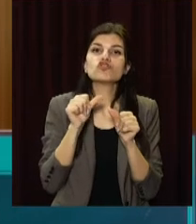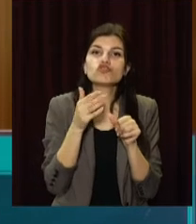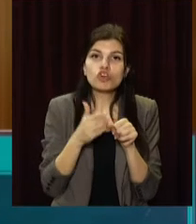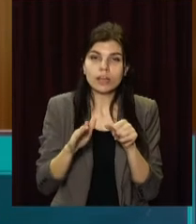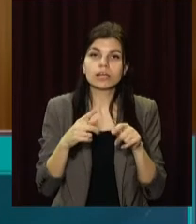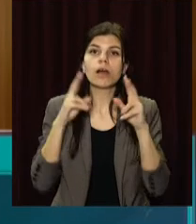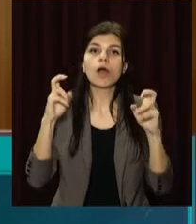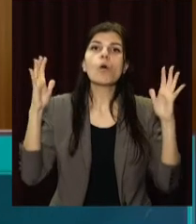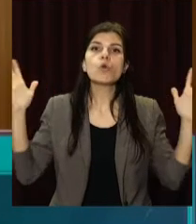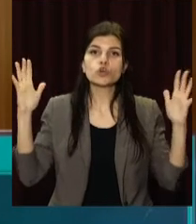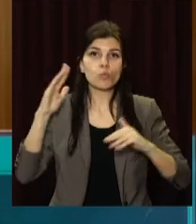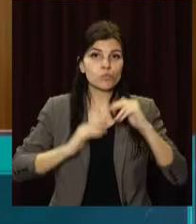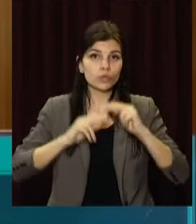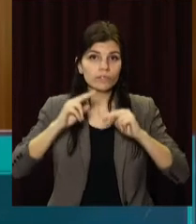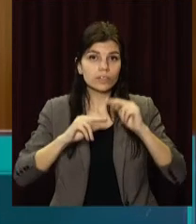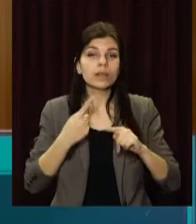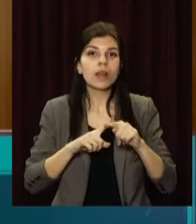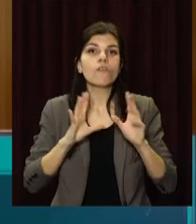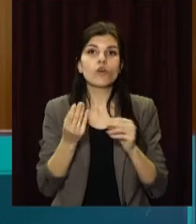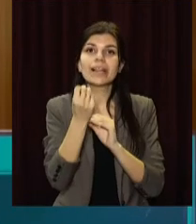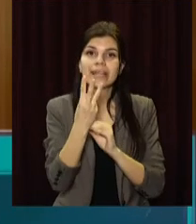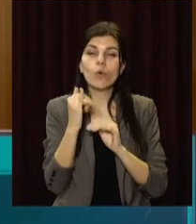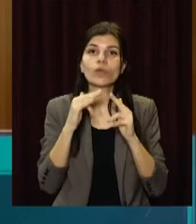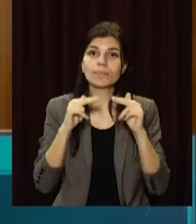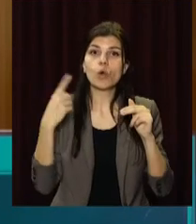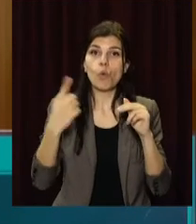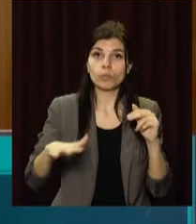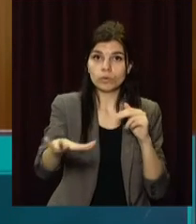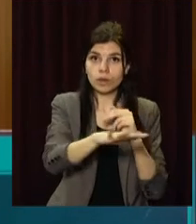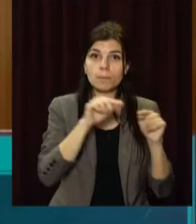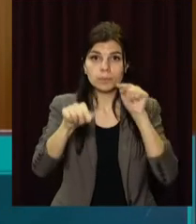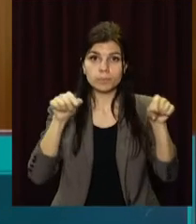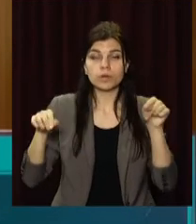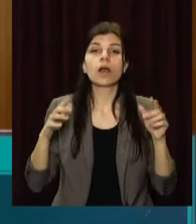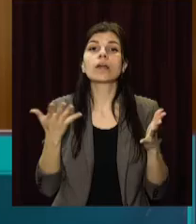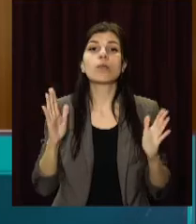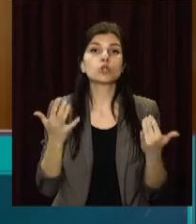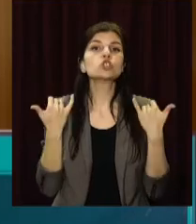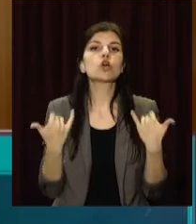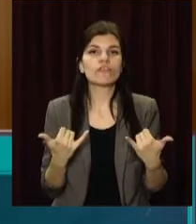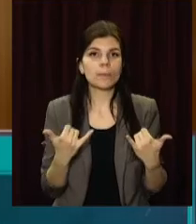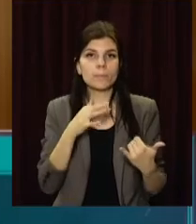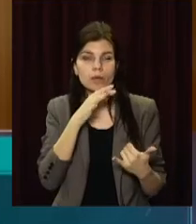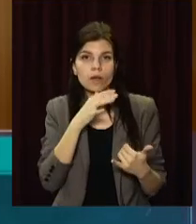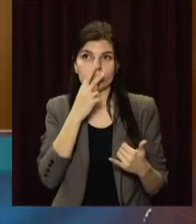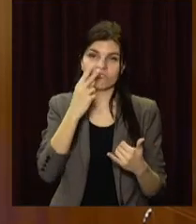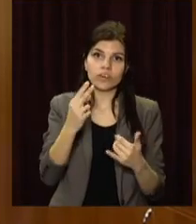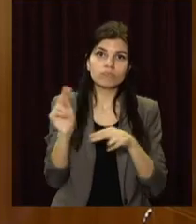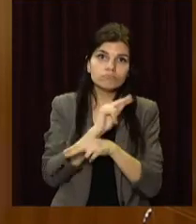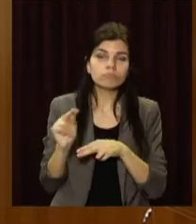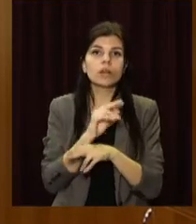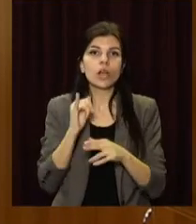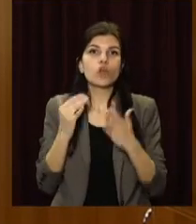«Велике будівництво». І загалом їх 13 у Дніпропетровській області, які тепер будуть мати сучасний вигляд і